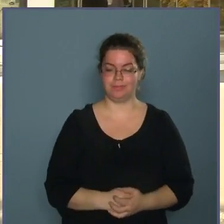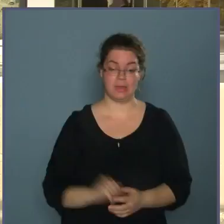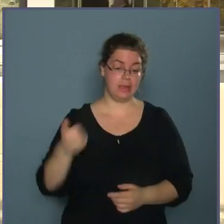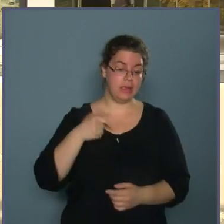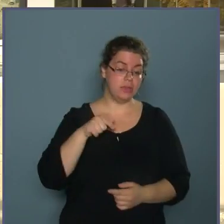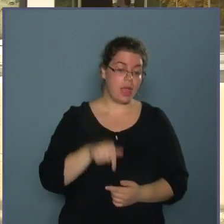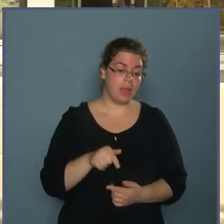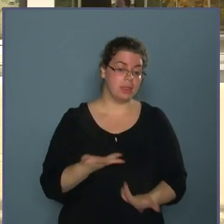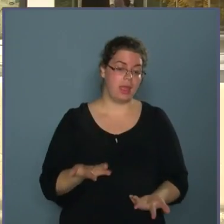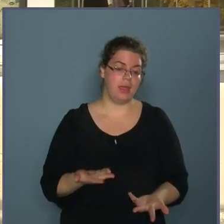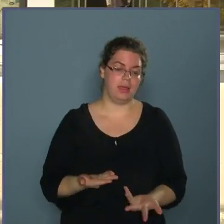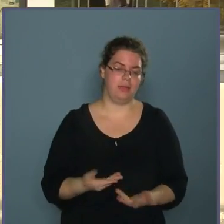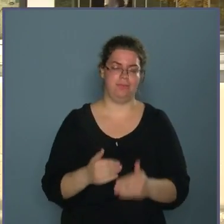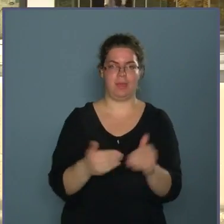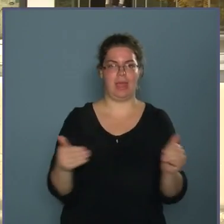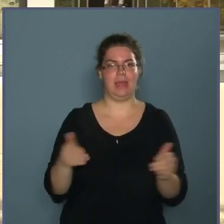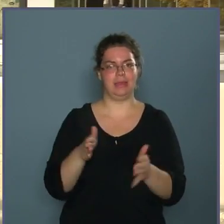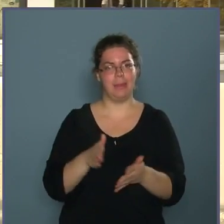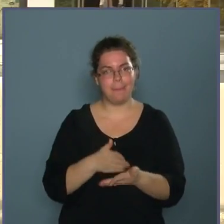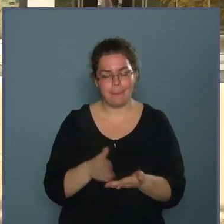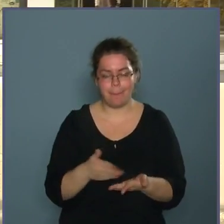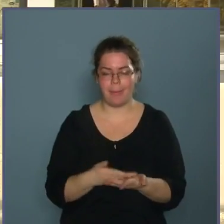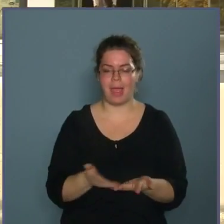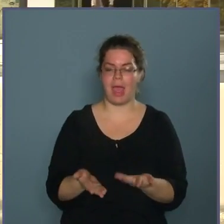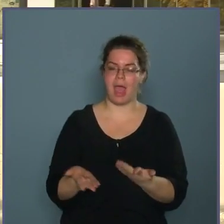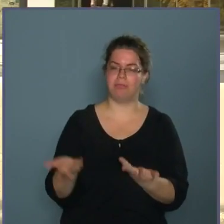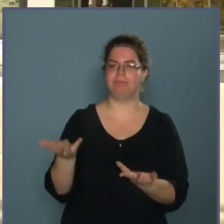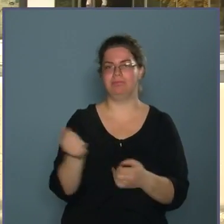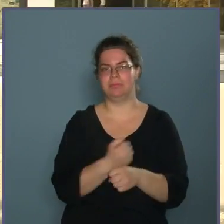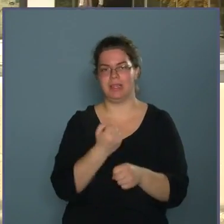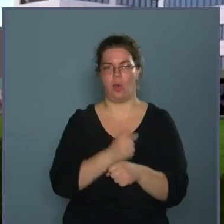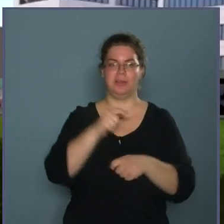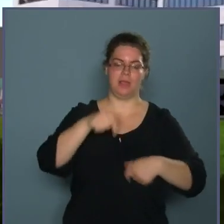és ennek keretében